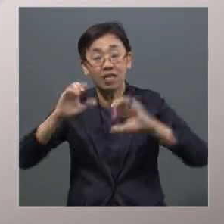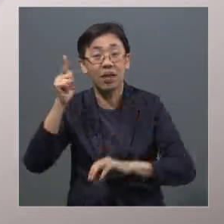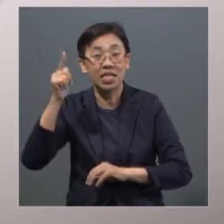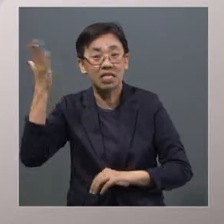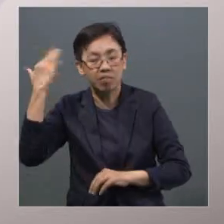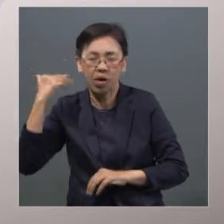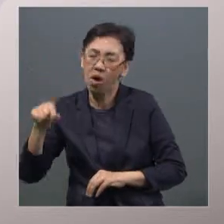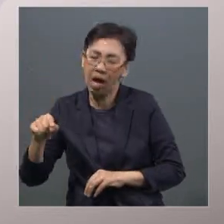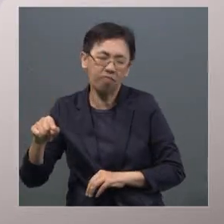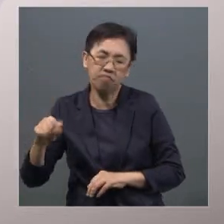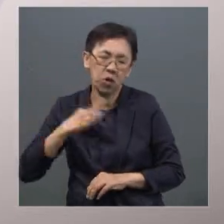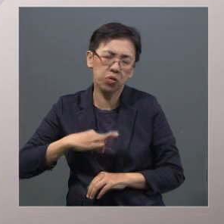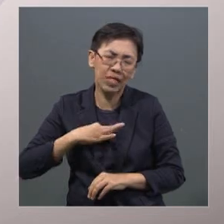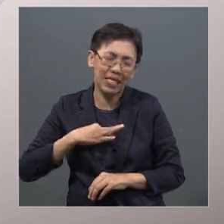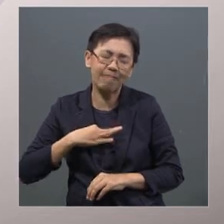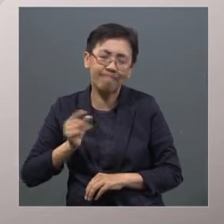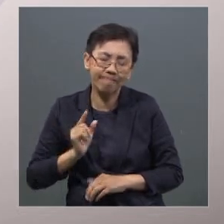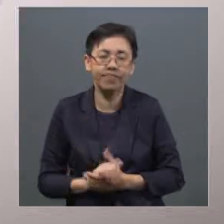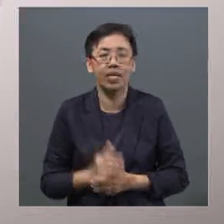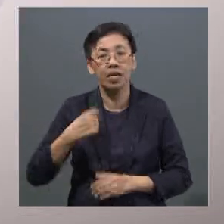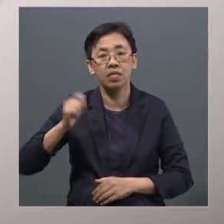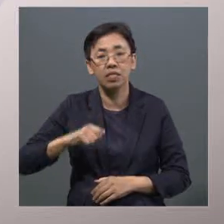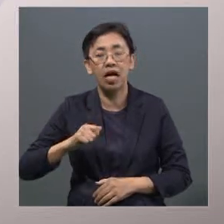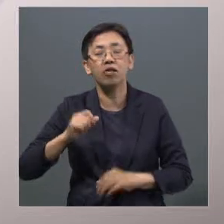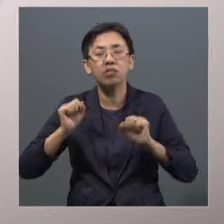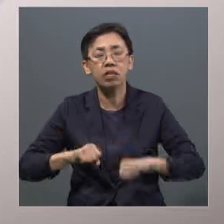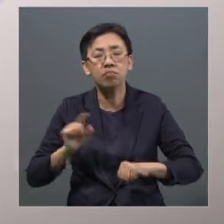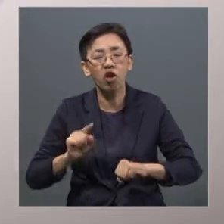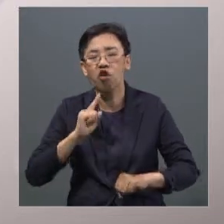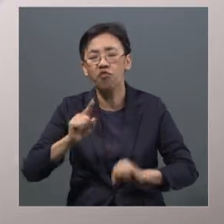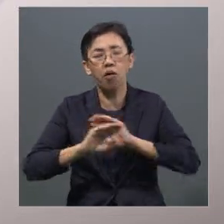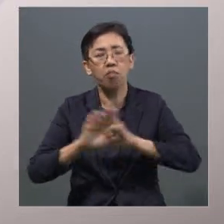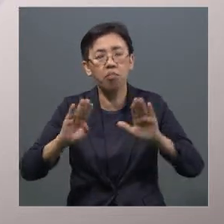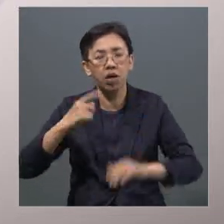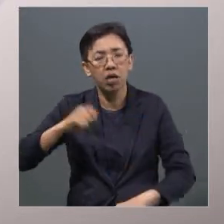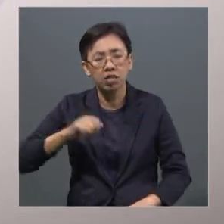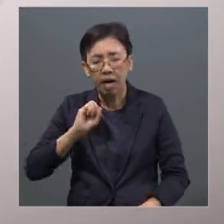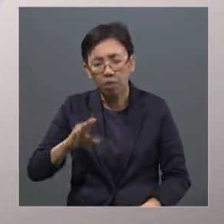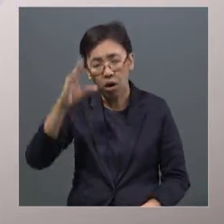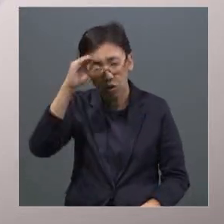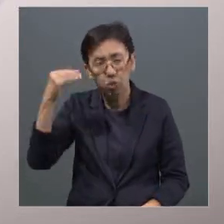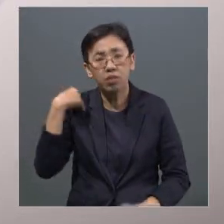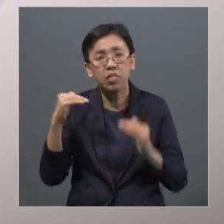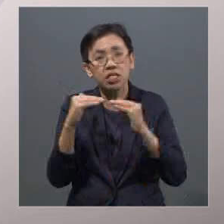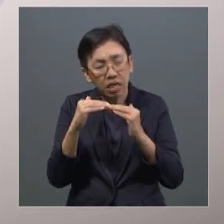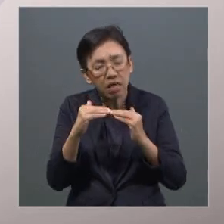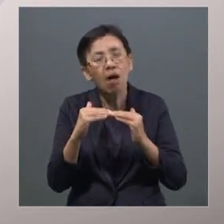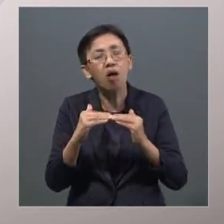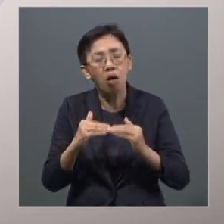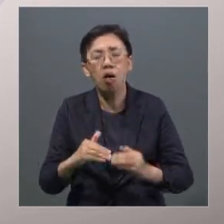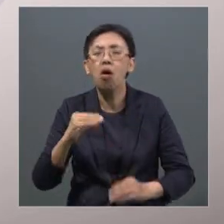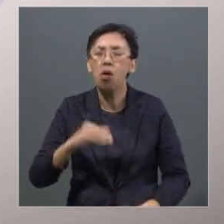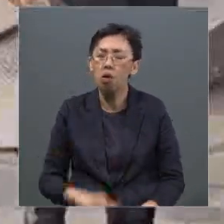ทักษิณนะครับปรากฏว่าวันนี้ศาลตัดสินยกฟ้องนะครับเพราะว่าศาลวิเคราะห์แล้วเห็นว่าคุณชวนมีสิทธิ์ในการวิพาค์วิจารณ์ได้